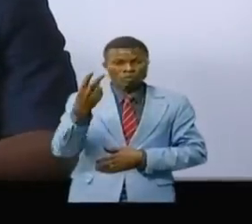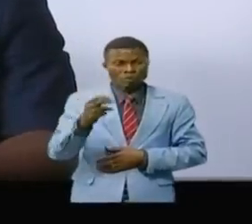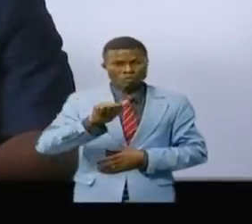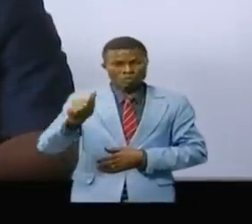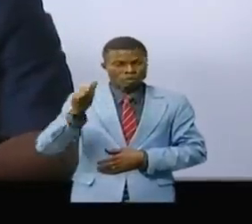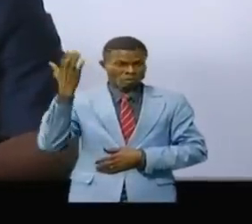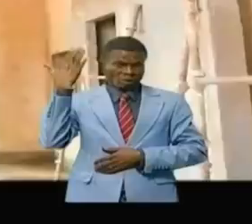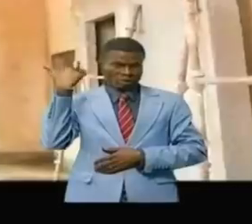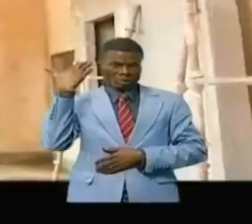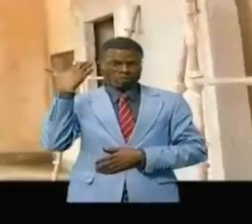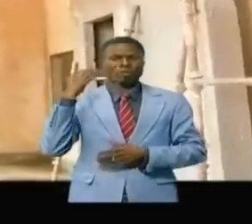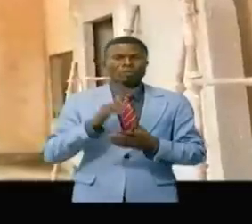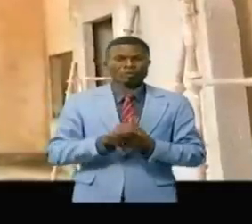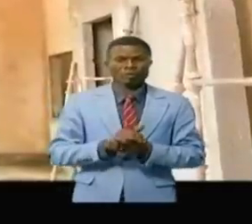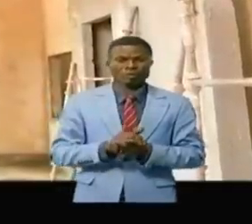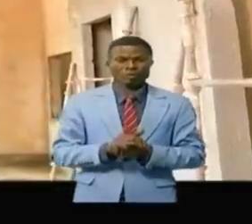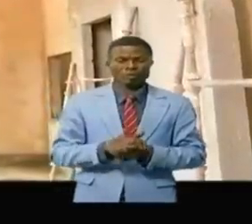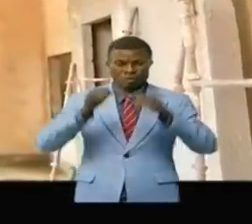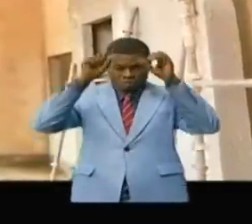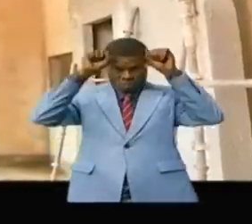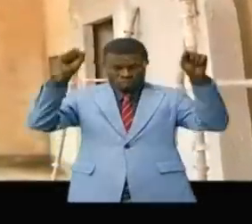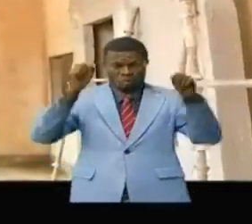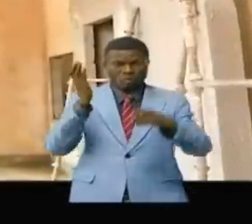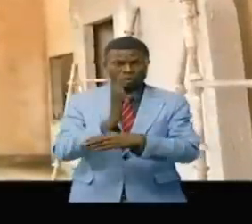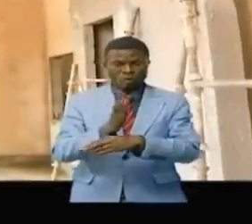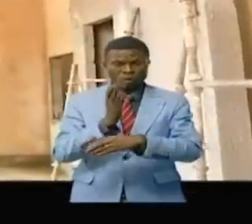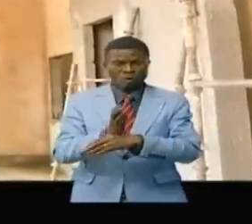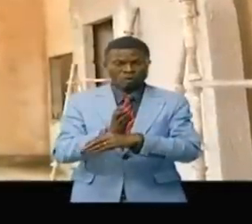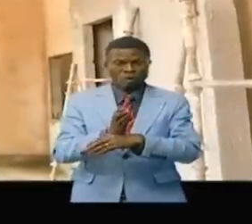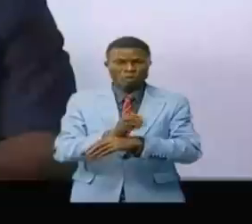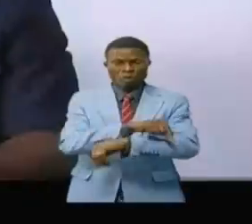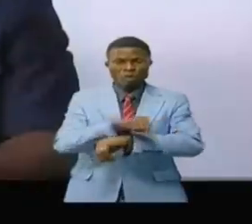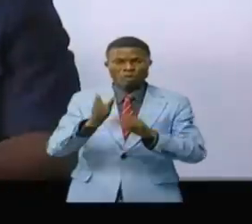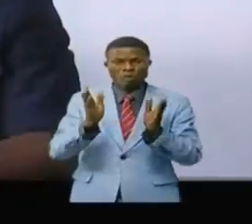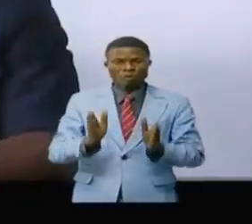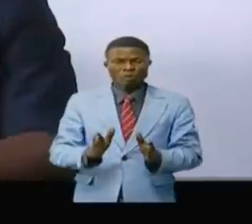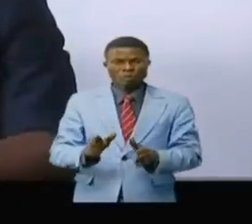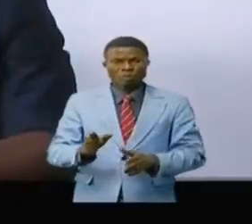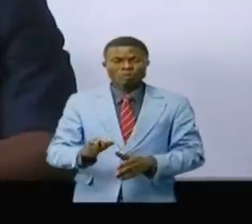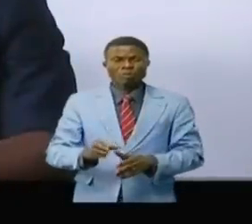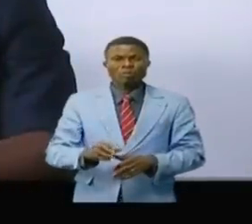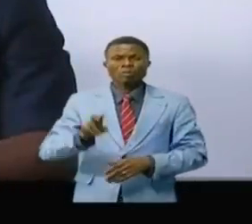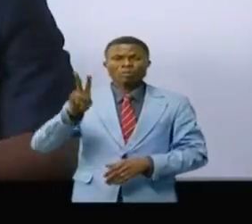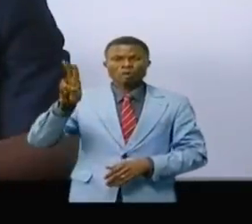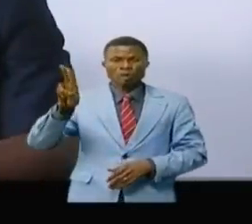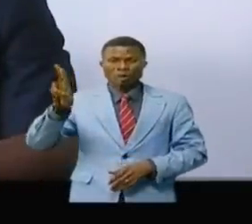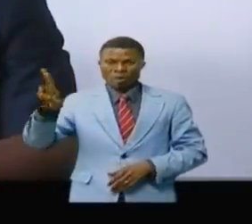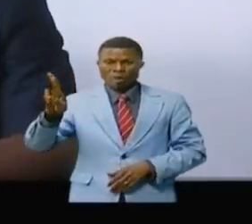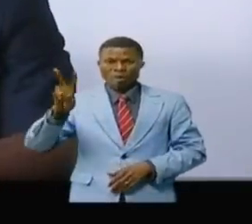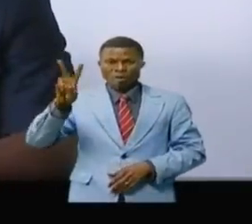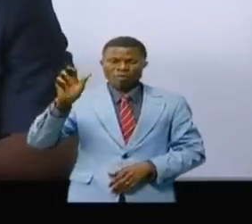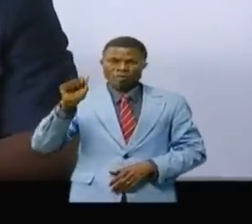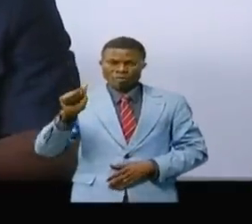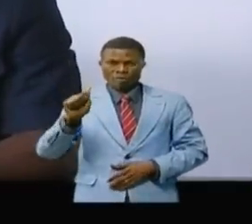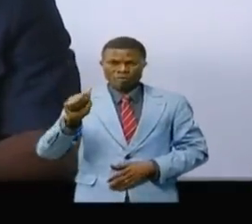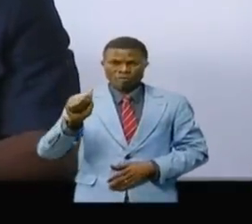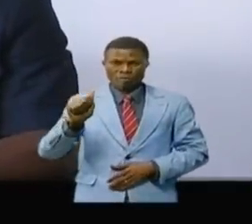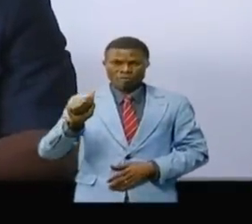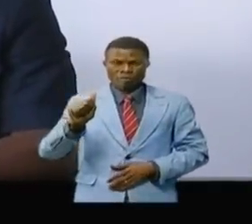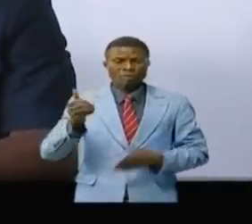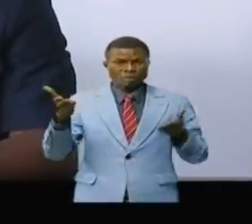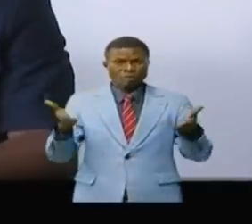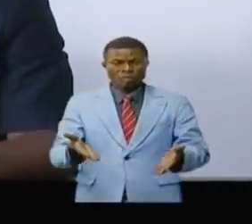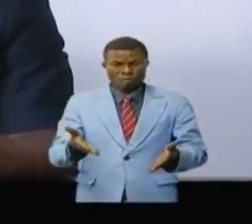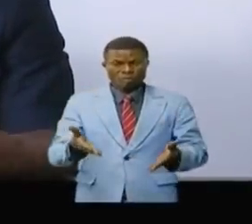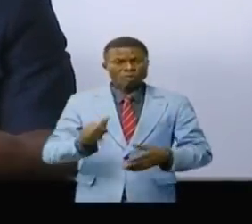pas longtemps, le président du conseil d'administration de la RVA, qui est venu ici,